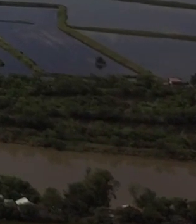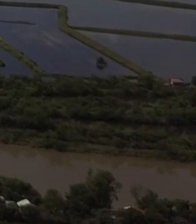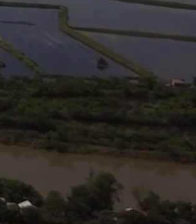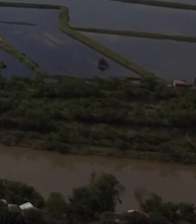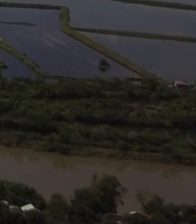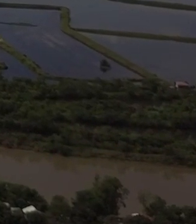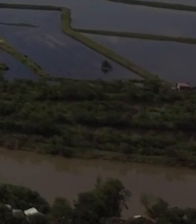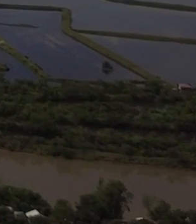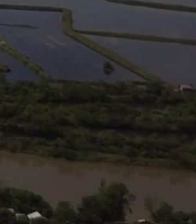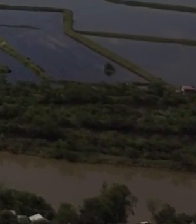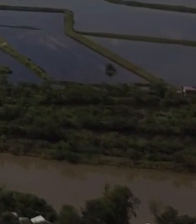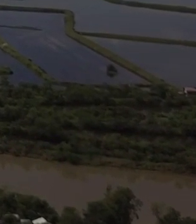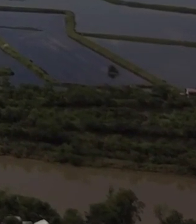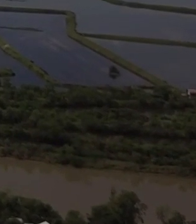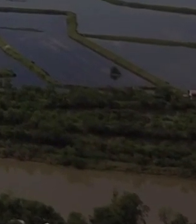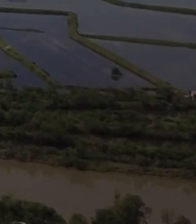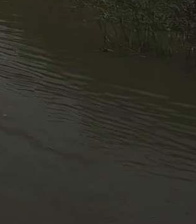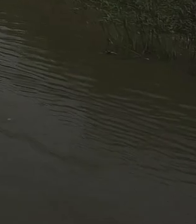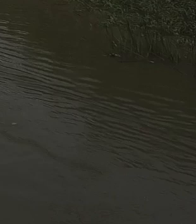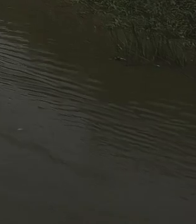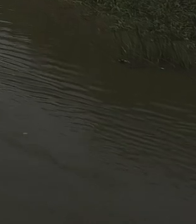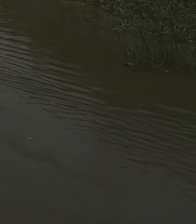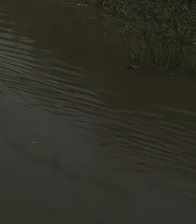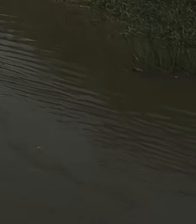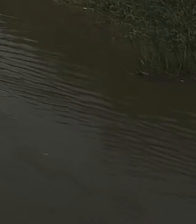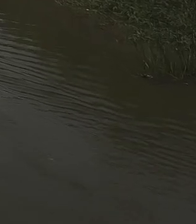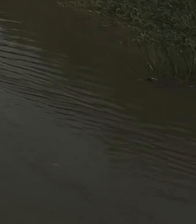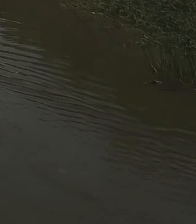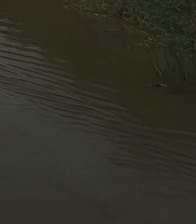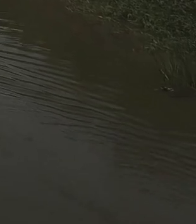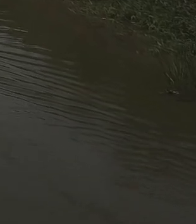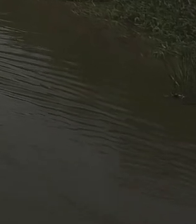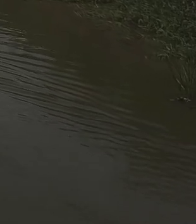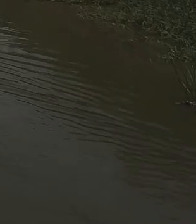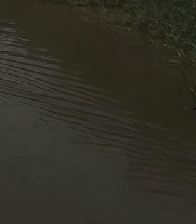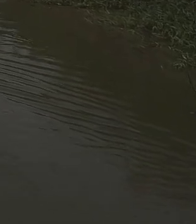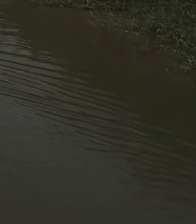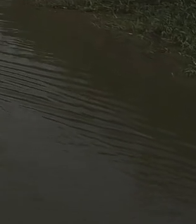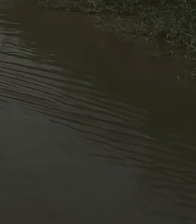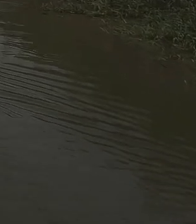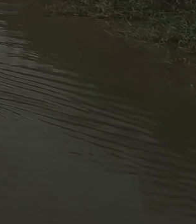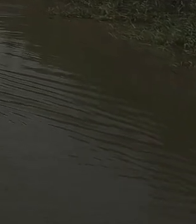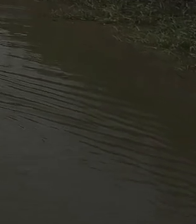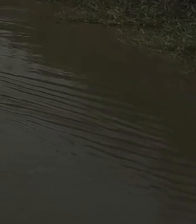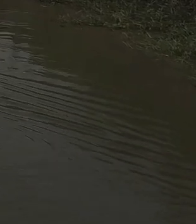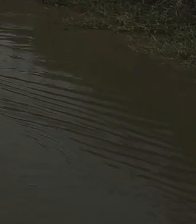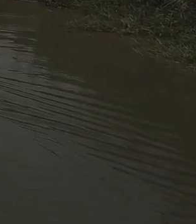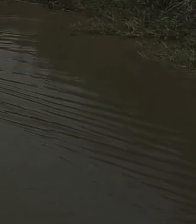Pagmamahal sa Diyos ang tulong ko.